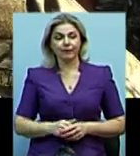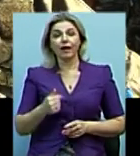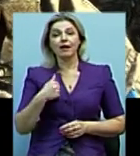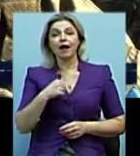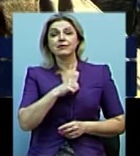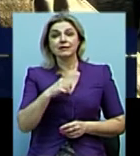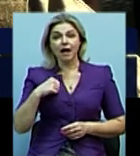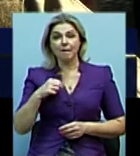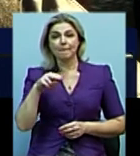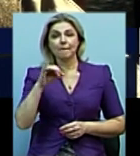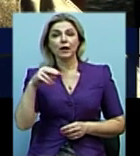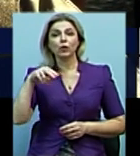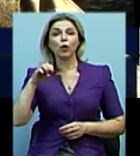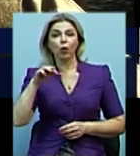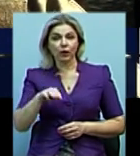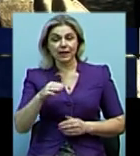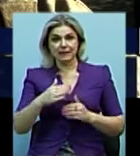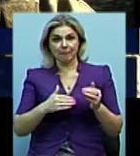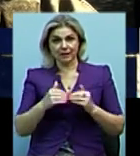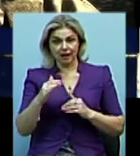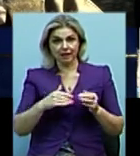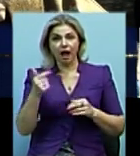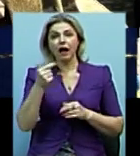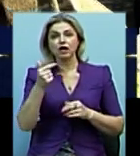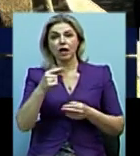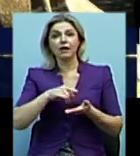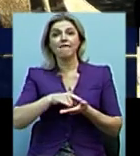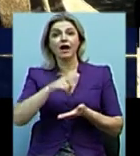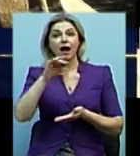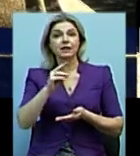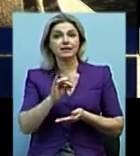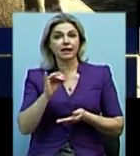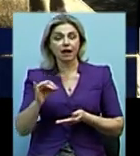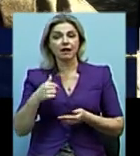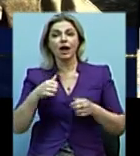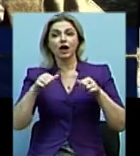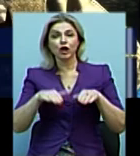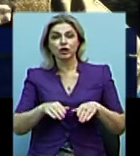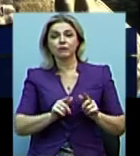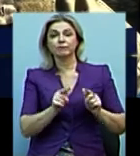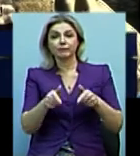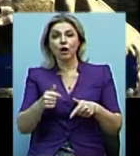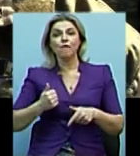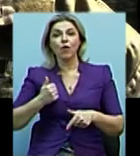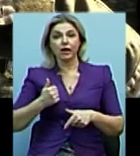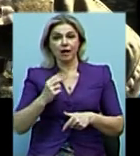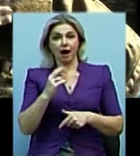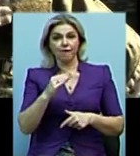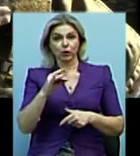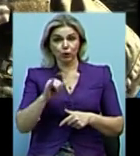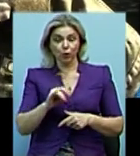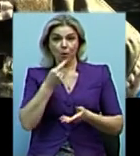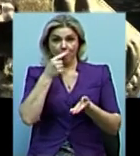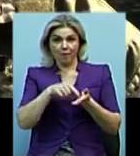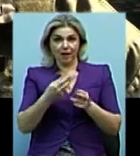Я сам пілот. Точніше, спеціальність в мене – пілот цивільної авіації. Ось вирішив піти на військову кафедру і ось потрапив, власне, у цю